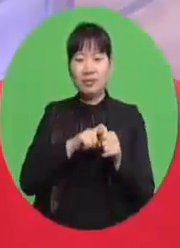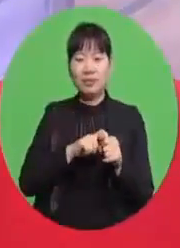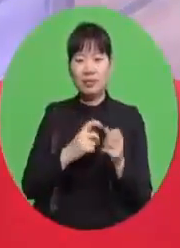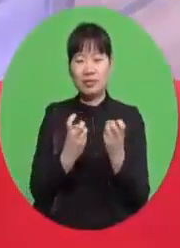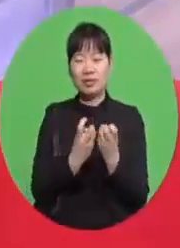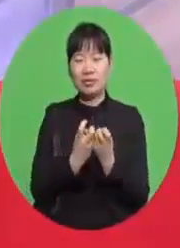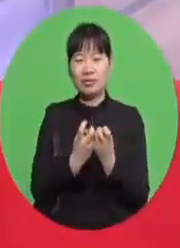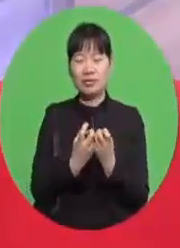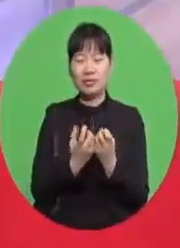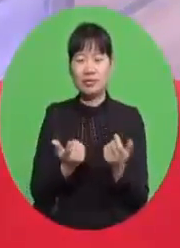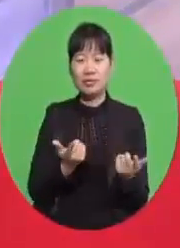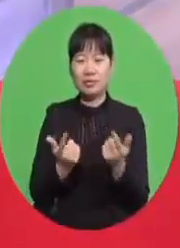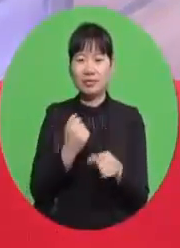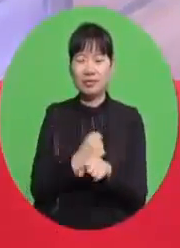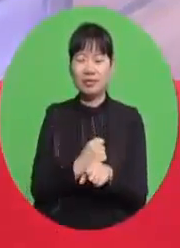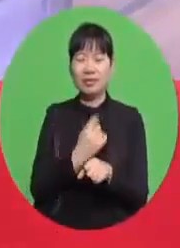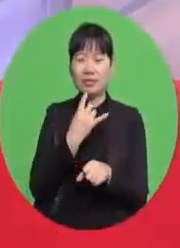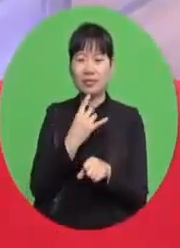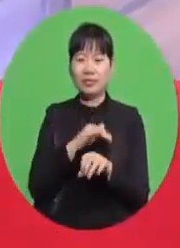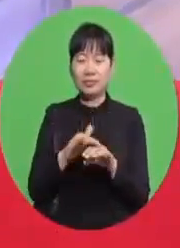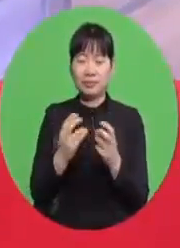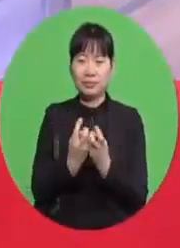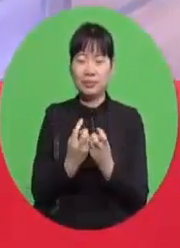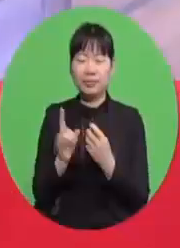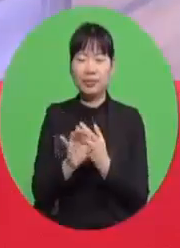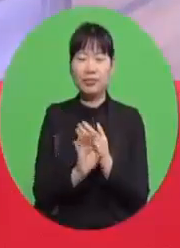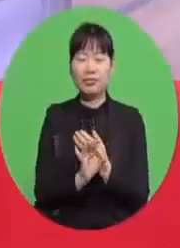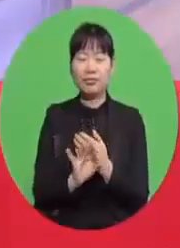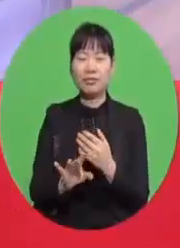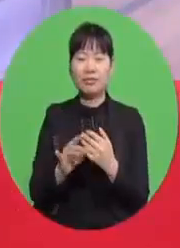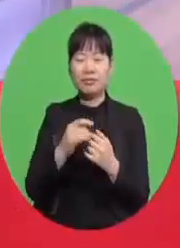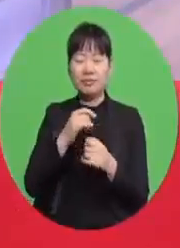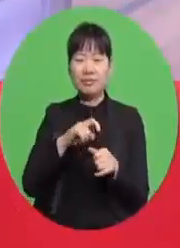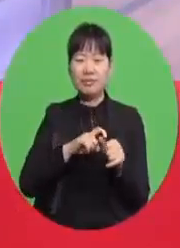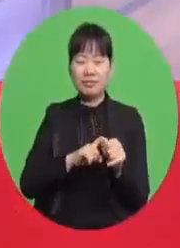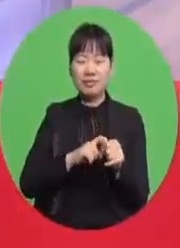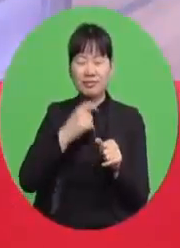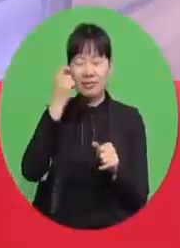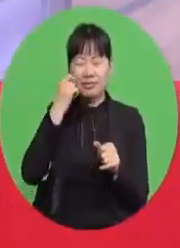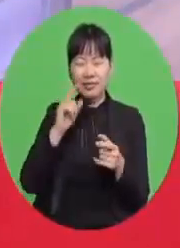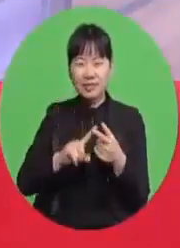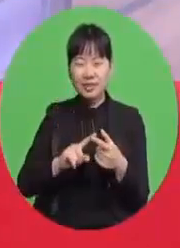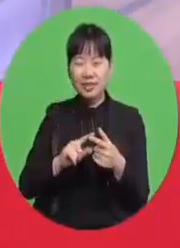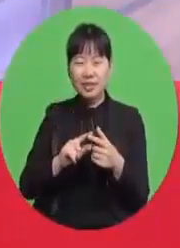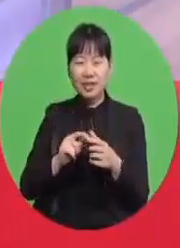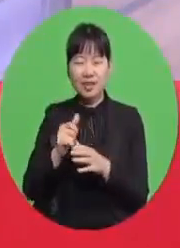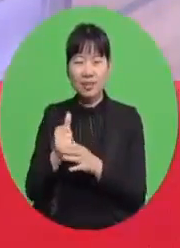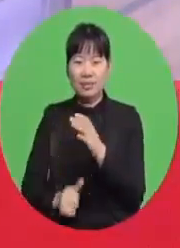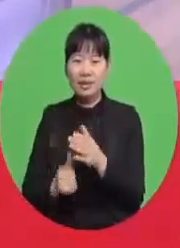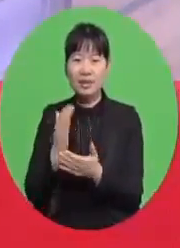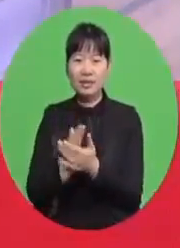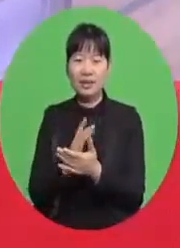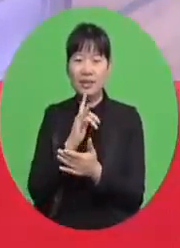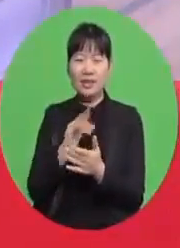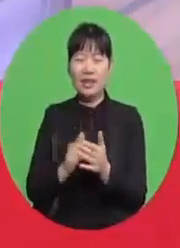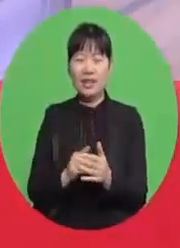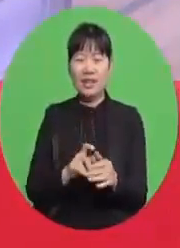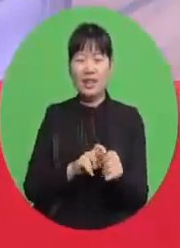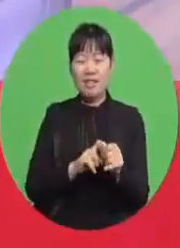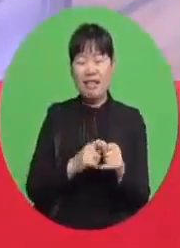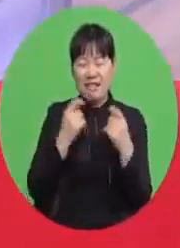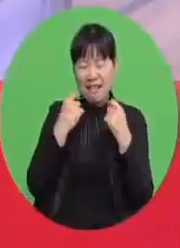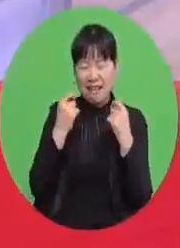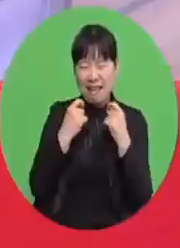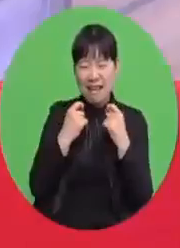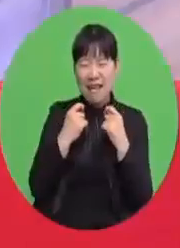방법을 다루는 정말 유일한 해법은 뭐냐면요. 징징거림에 넘어가지 말아라. 네. 이게